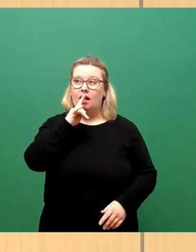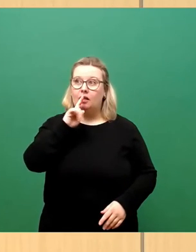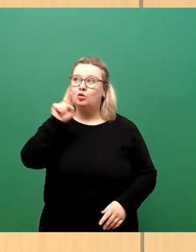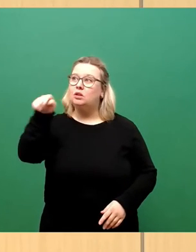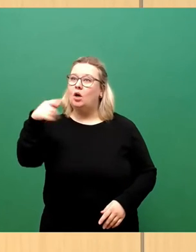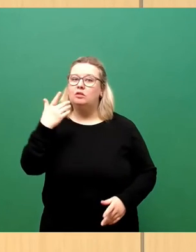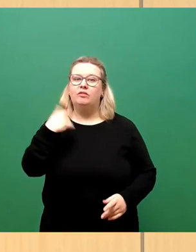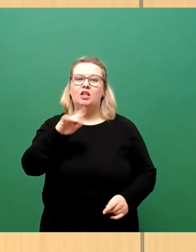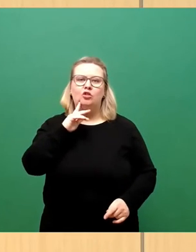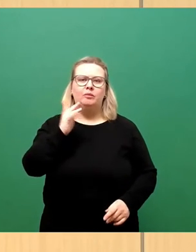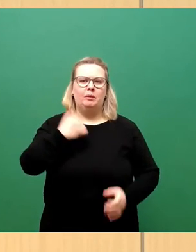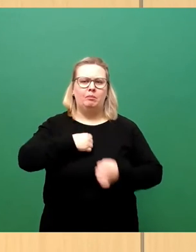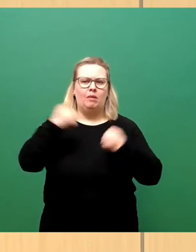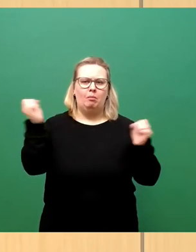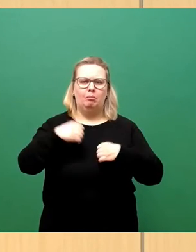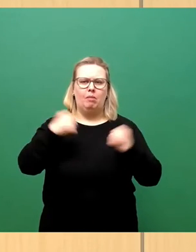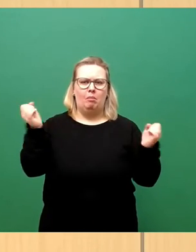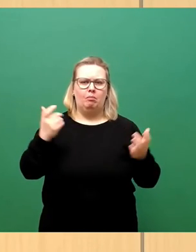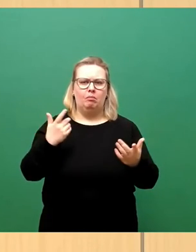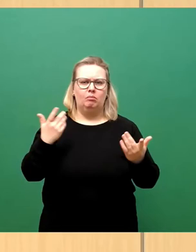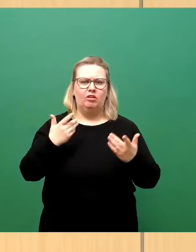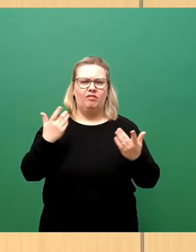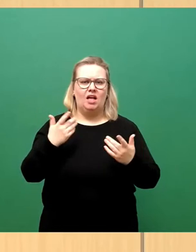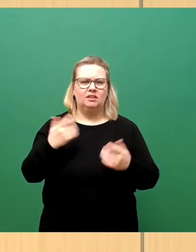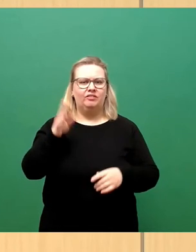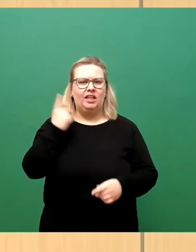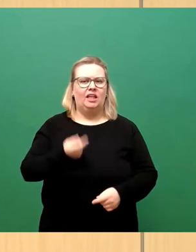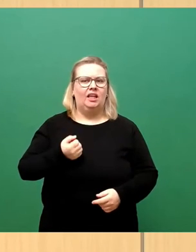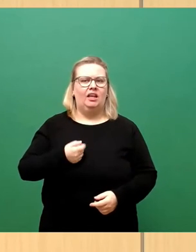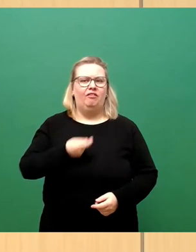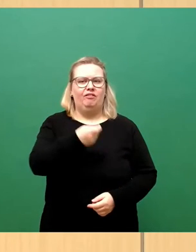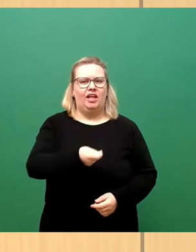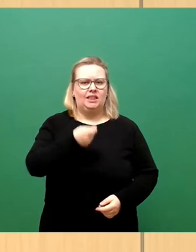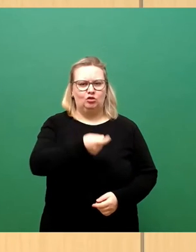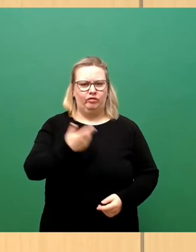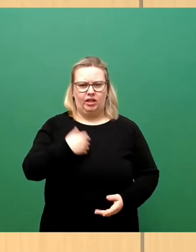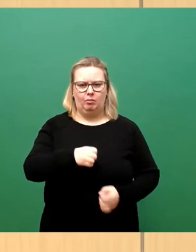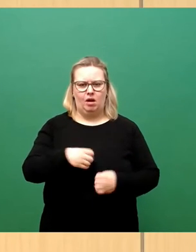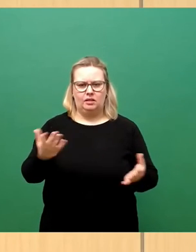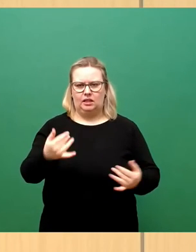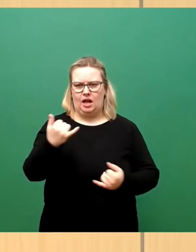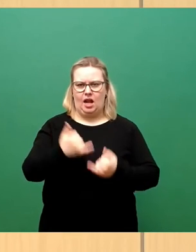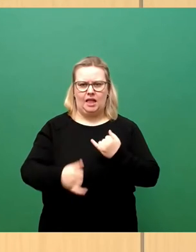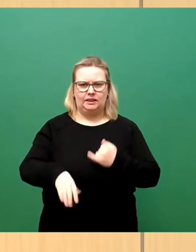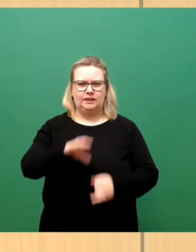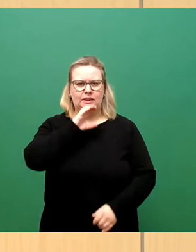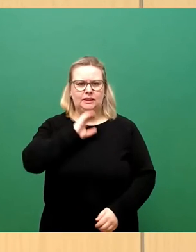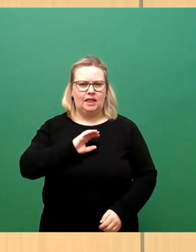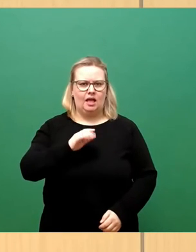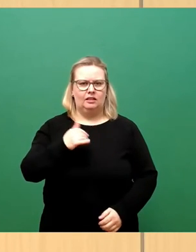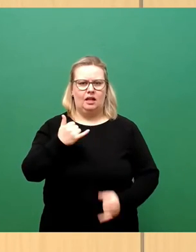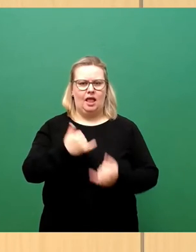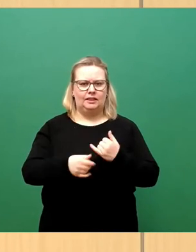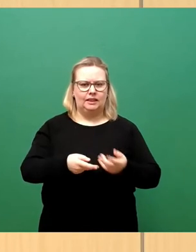ganz viel Knallen hören, dann sind es ganz die ganzen Finanzierungen, die gerade platzen von Leuten, die im Prinzip sich den letzten Cent, die letzte